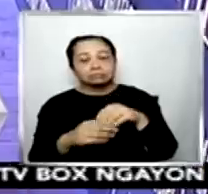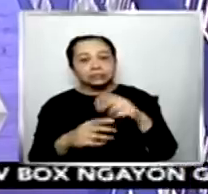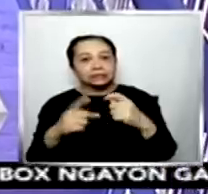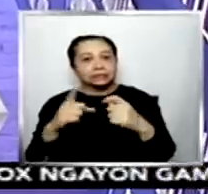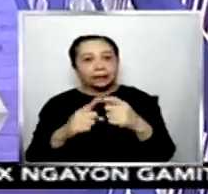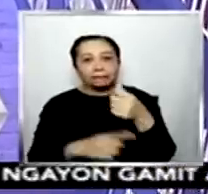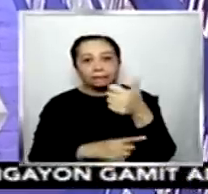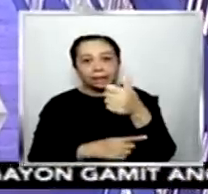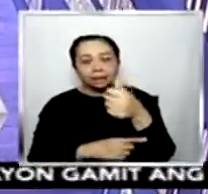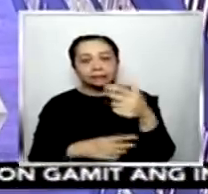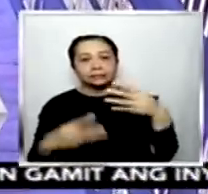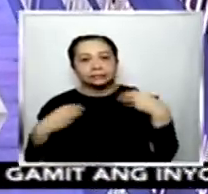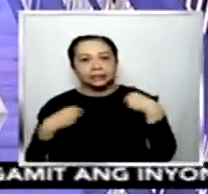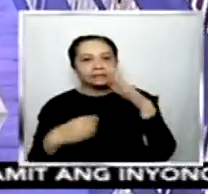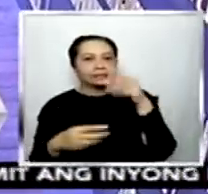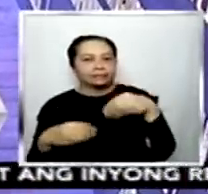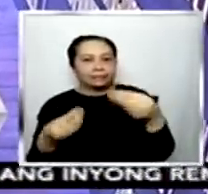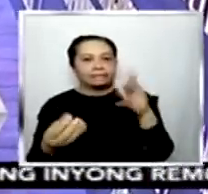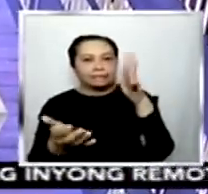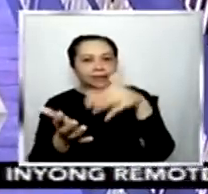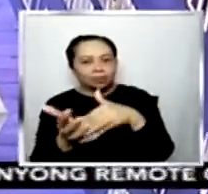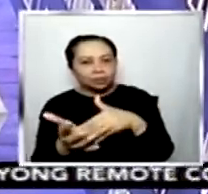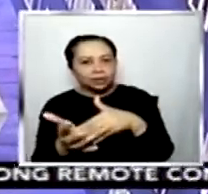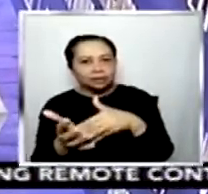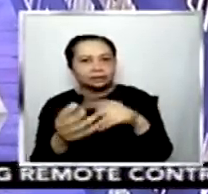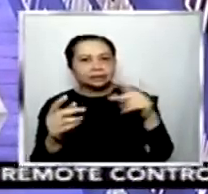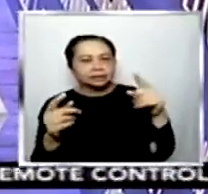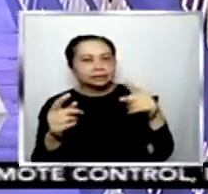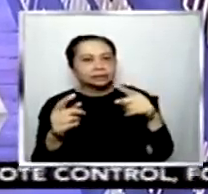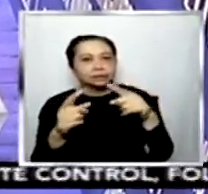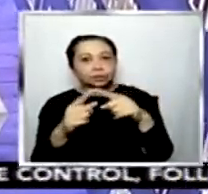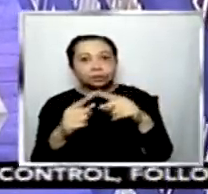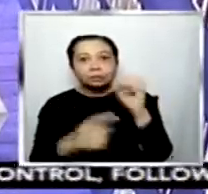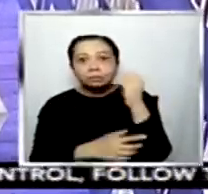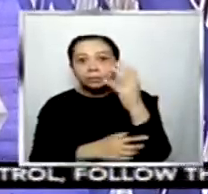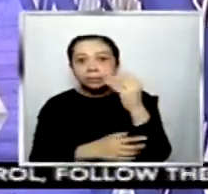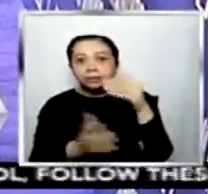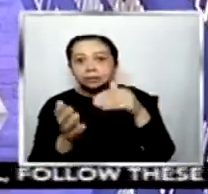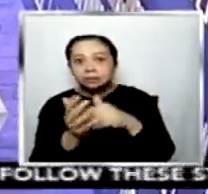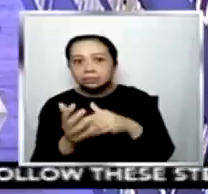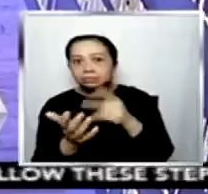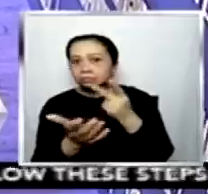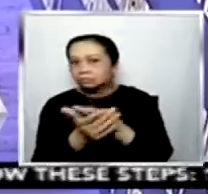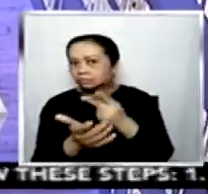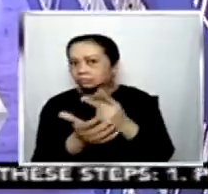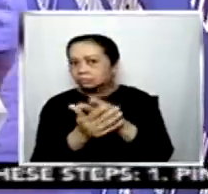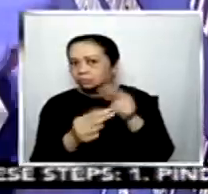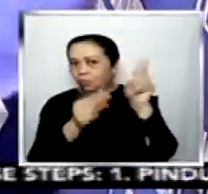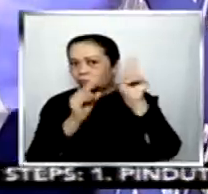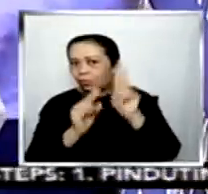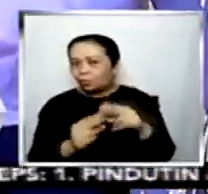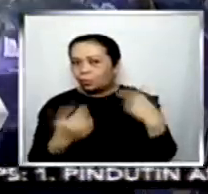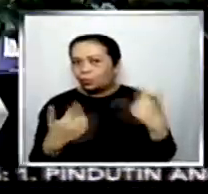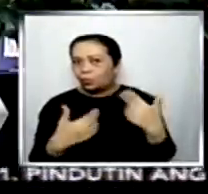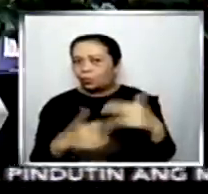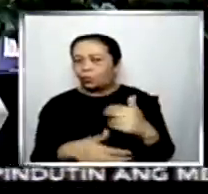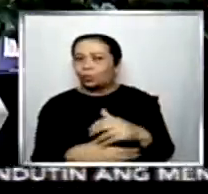tatanggap ng 5,000 hanggang 15,000 pesos kada isa.